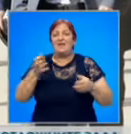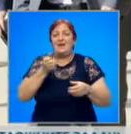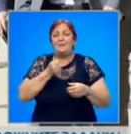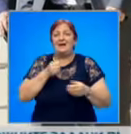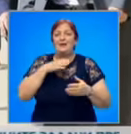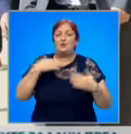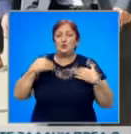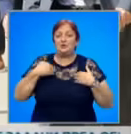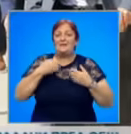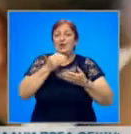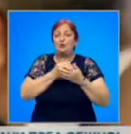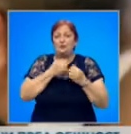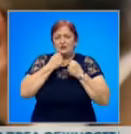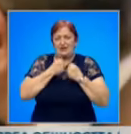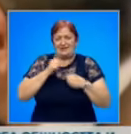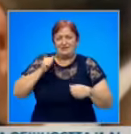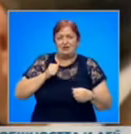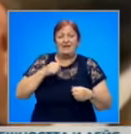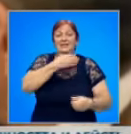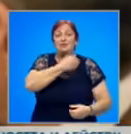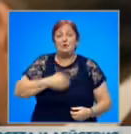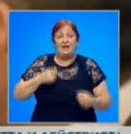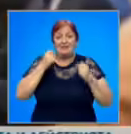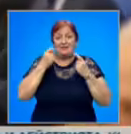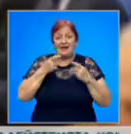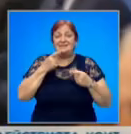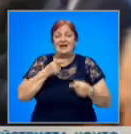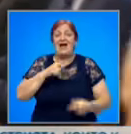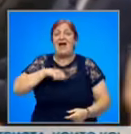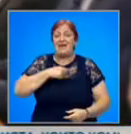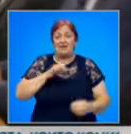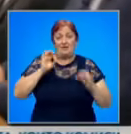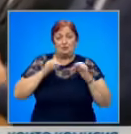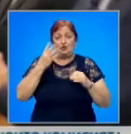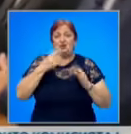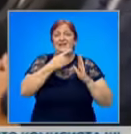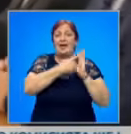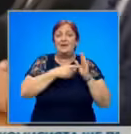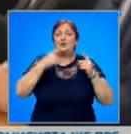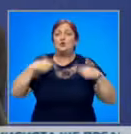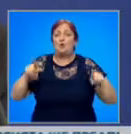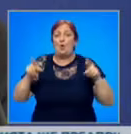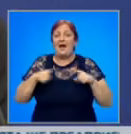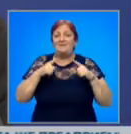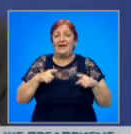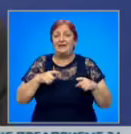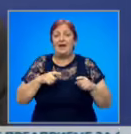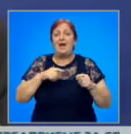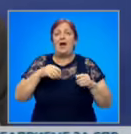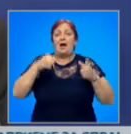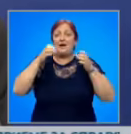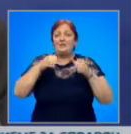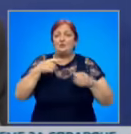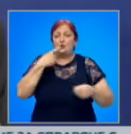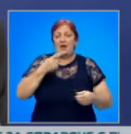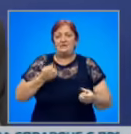между здравна и икономическа криза и защита на националния интерес. Така Стефан Янев оцени 4-месечното си управление. Правителството